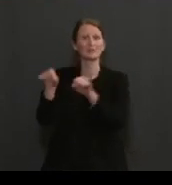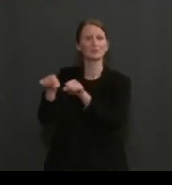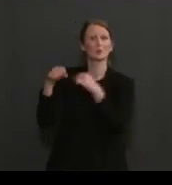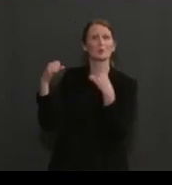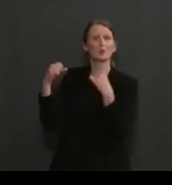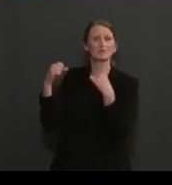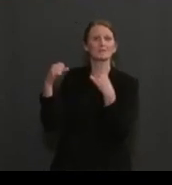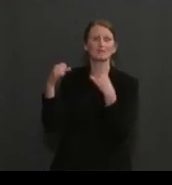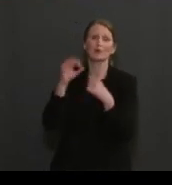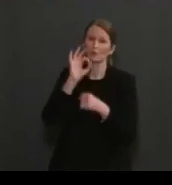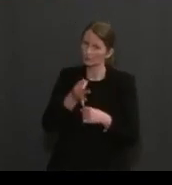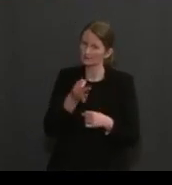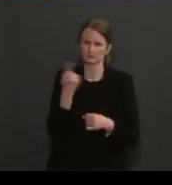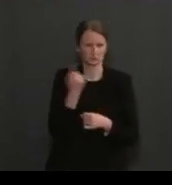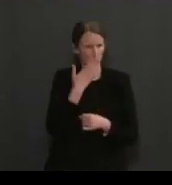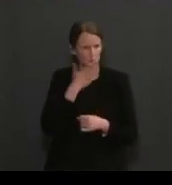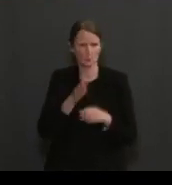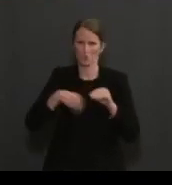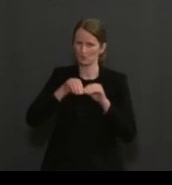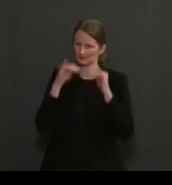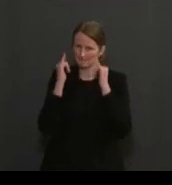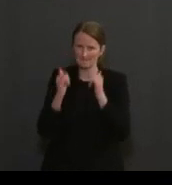point positif additionnel.